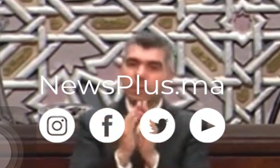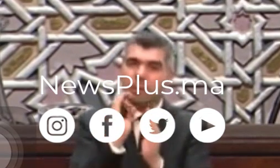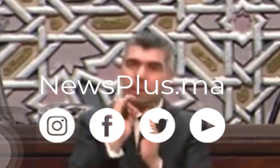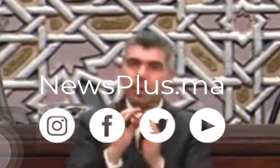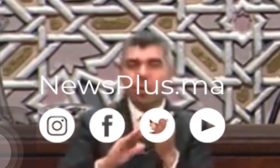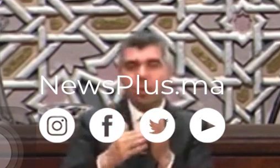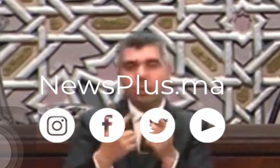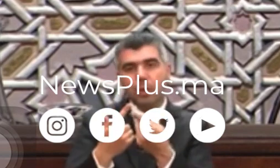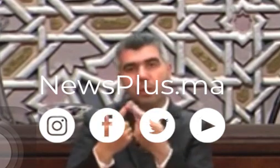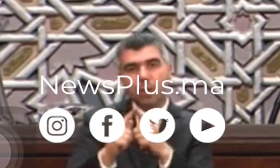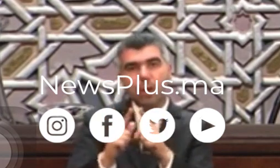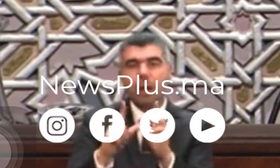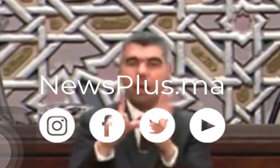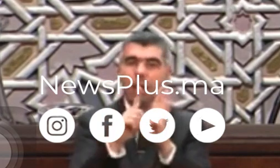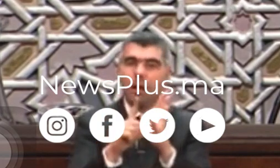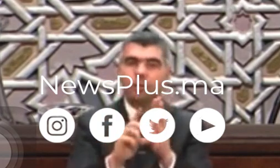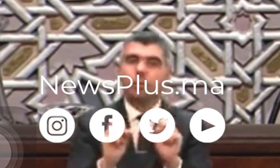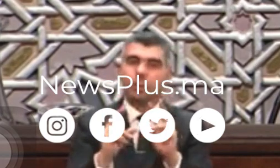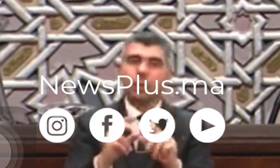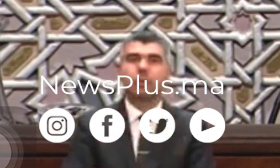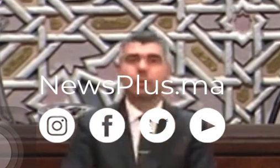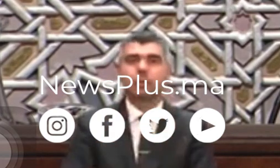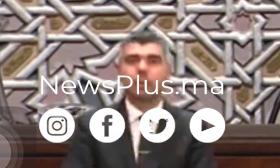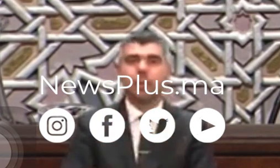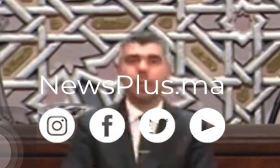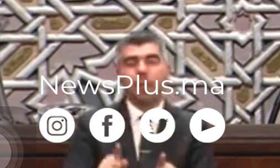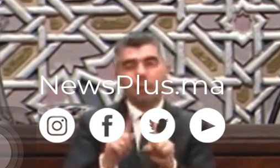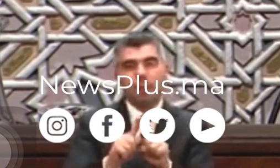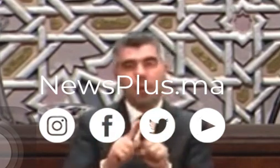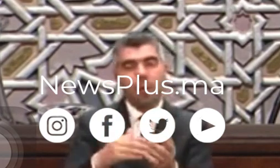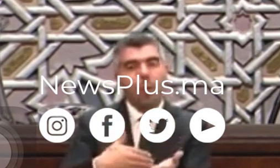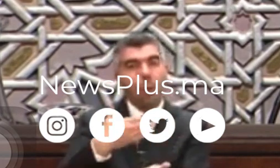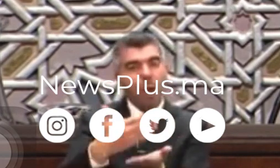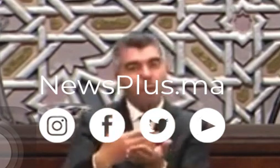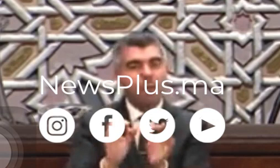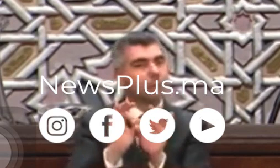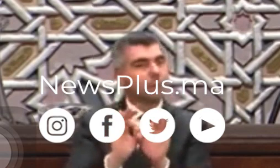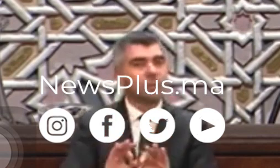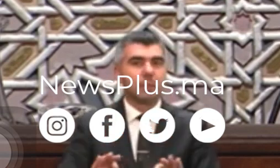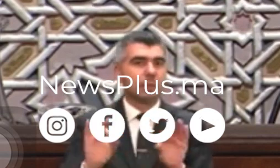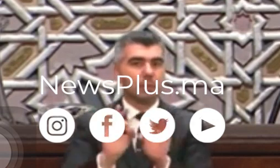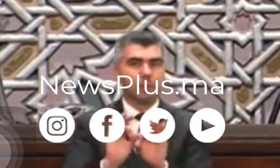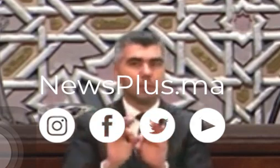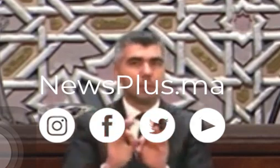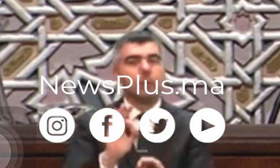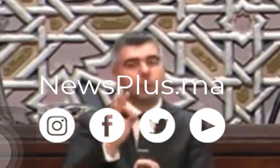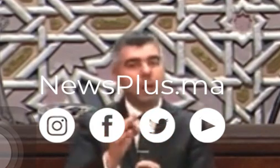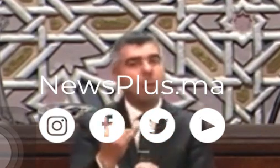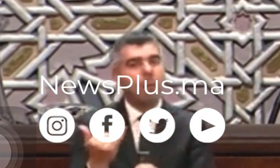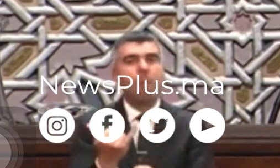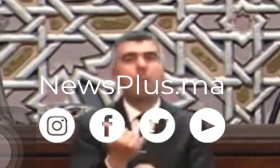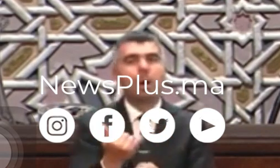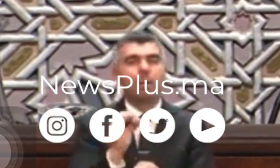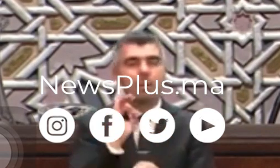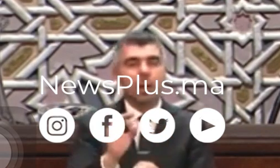الى مقتضيات قانونيه، لذلك لم اشاء ان اقاطعه، لانه بالفعل تدخل في صميم الموضوع